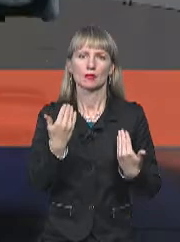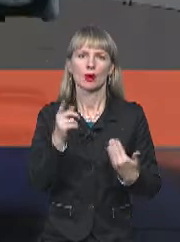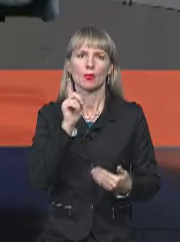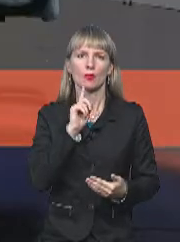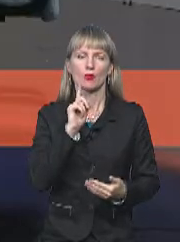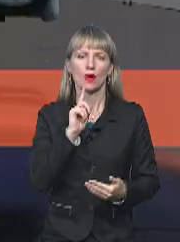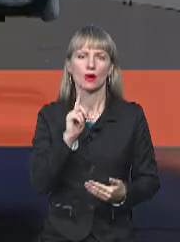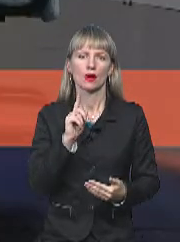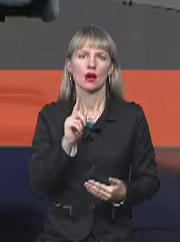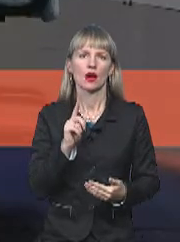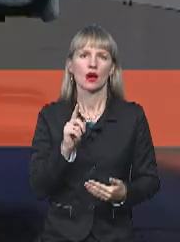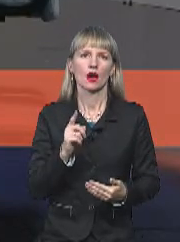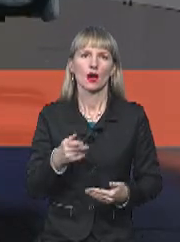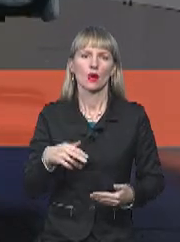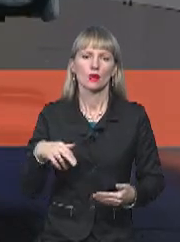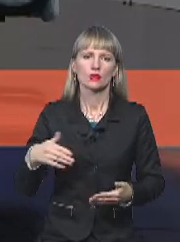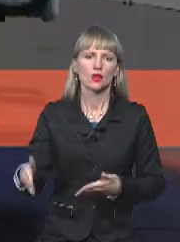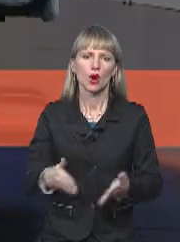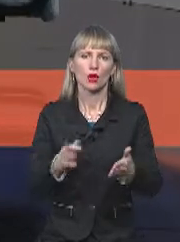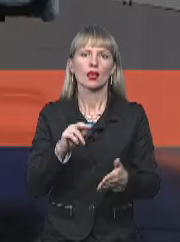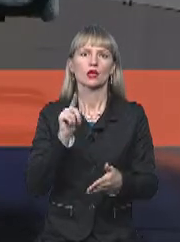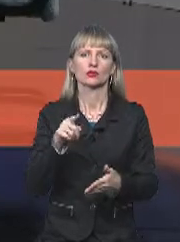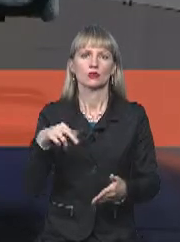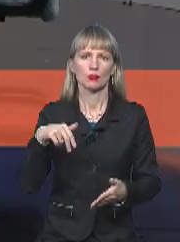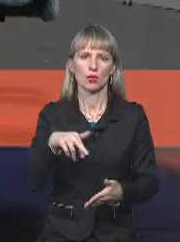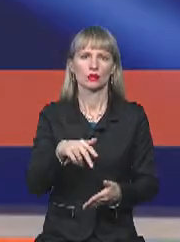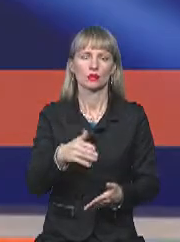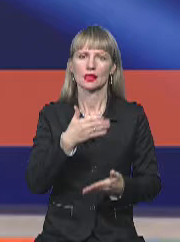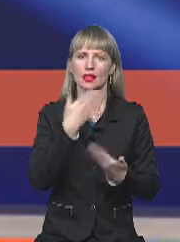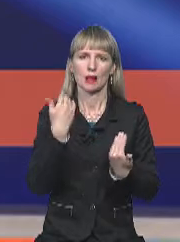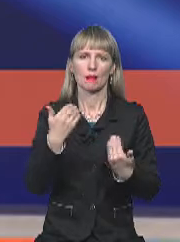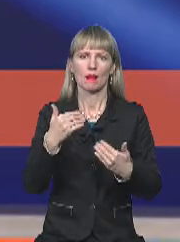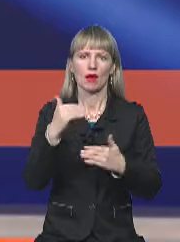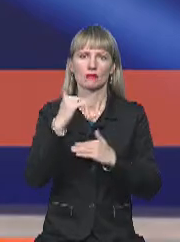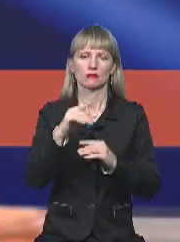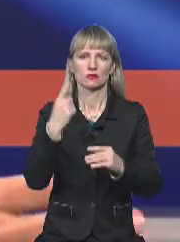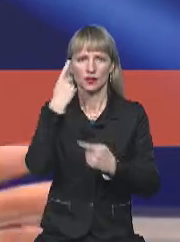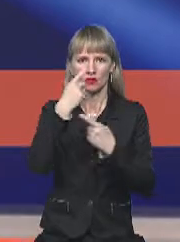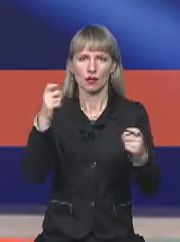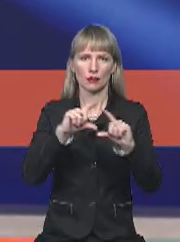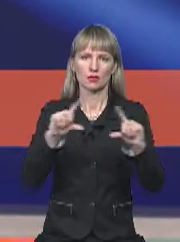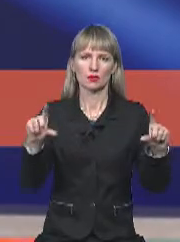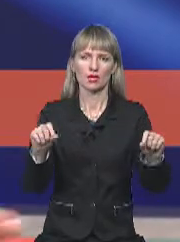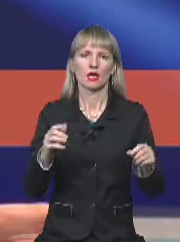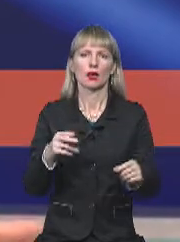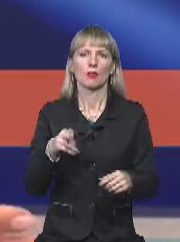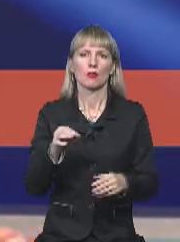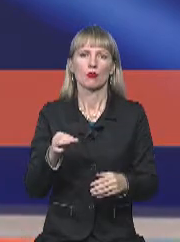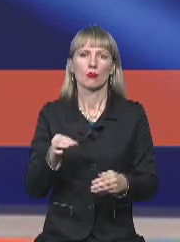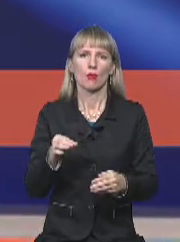показчиків, як туди пройти, ніхто не знає, куди повертати. А по-друге, що прямо по могилі